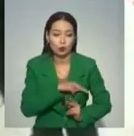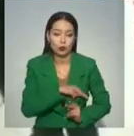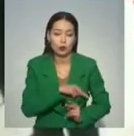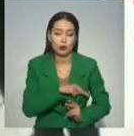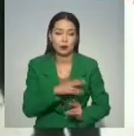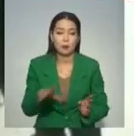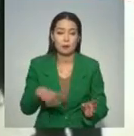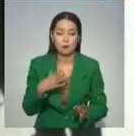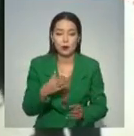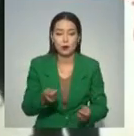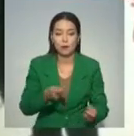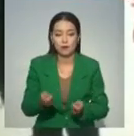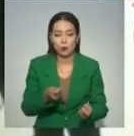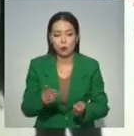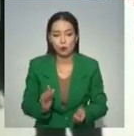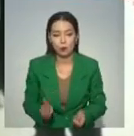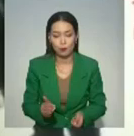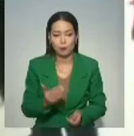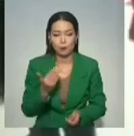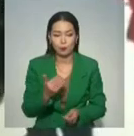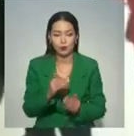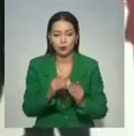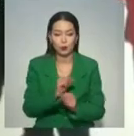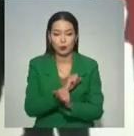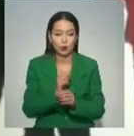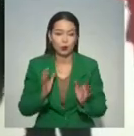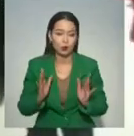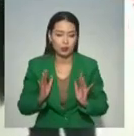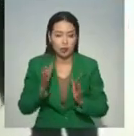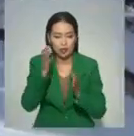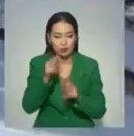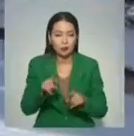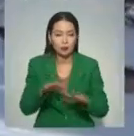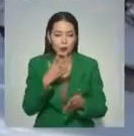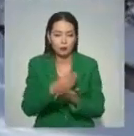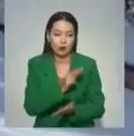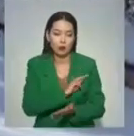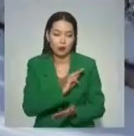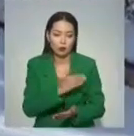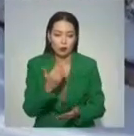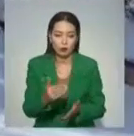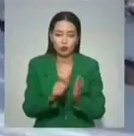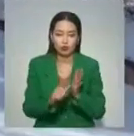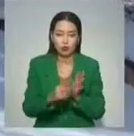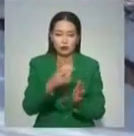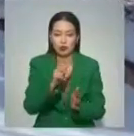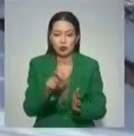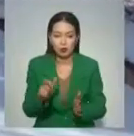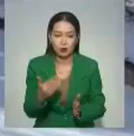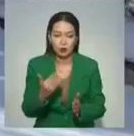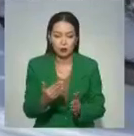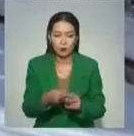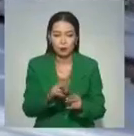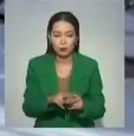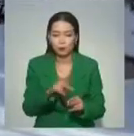бывшие сотрудники управляющей компании, персонал дома отдыха «Шахтер». Свои рабочие места покинули 62 человека. Говорят, получили